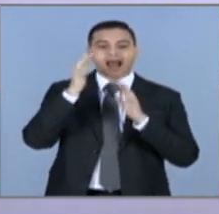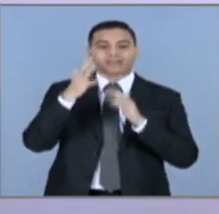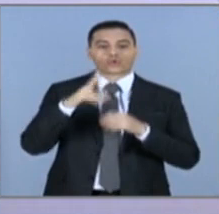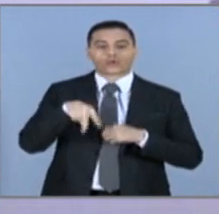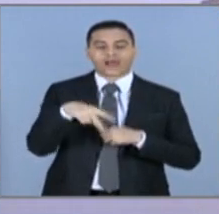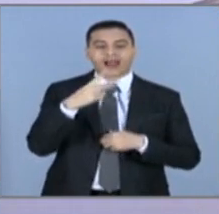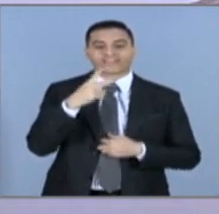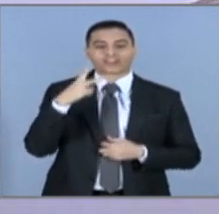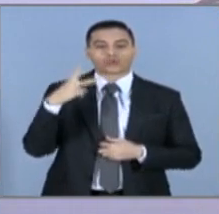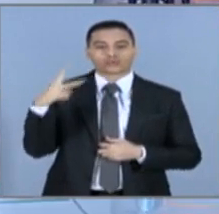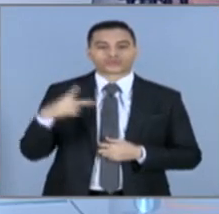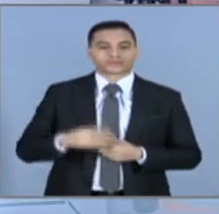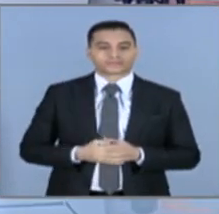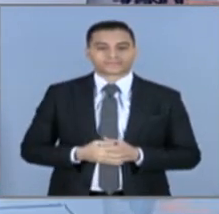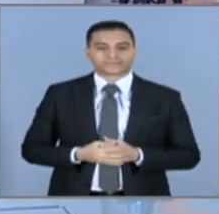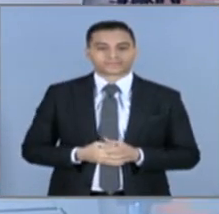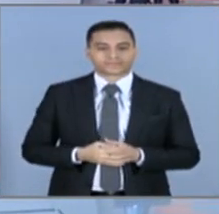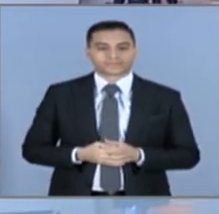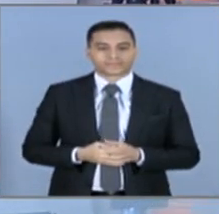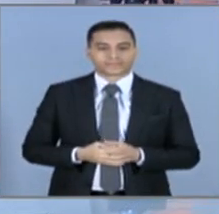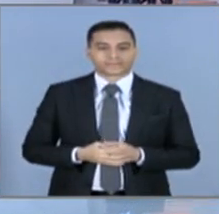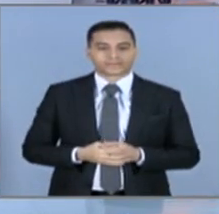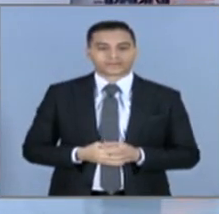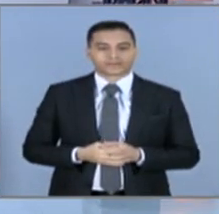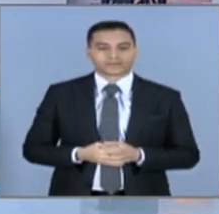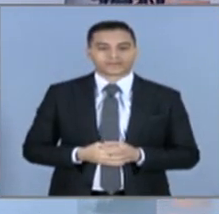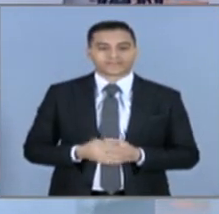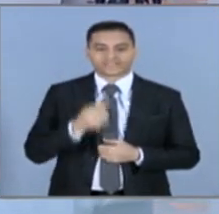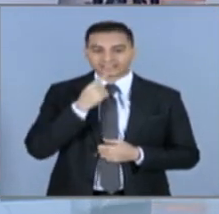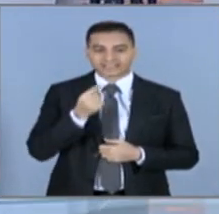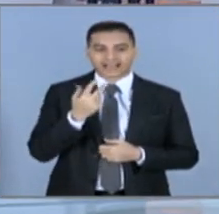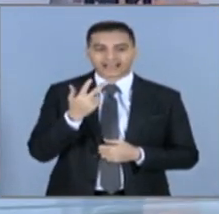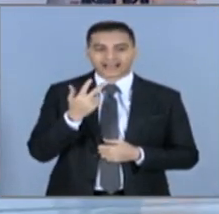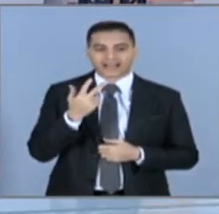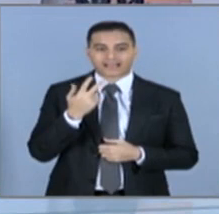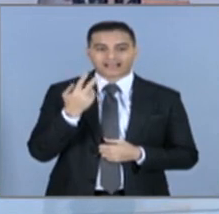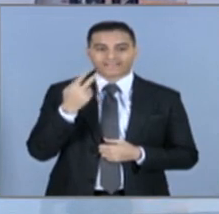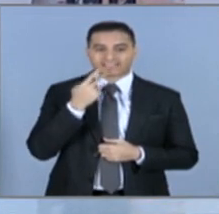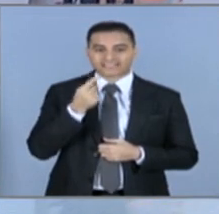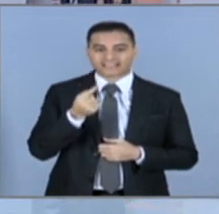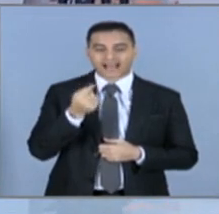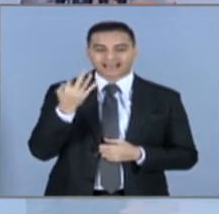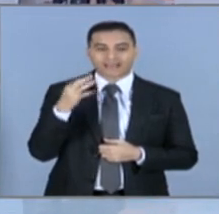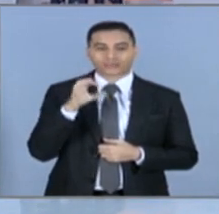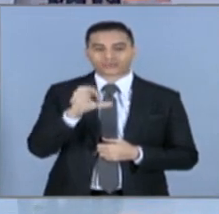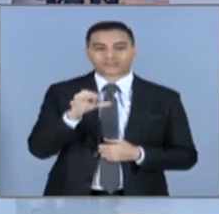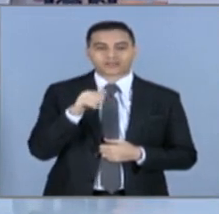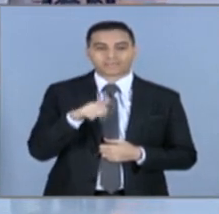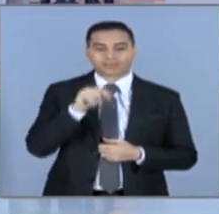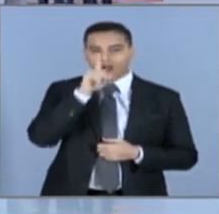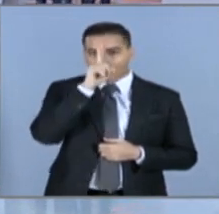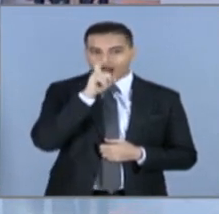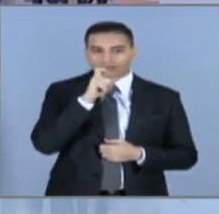عام 2022 في الدقيقة 93 مونديال قطر؟